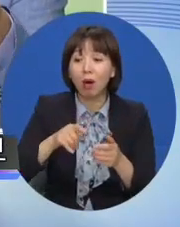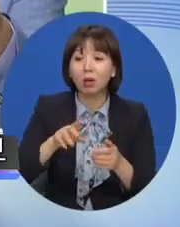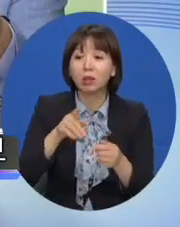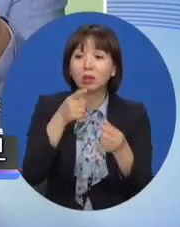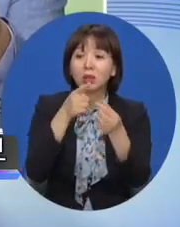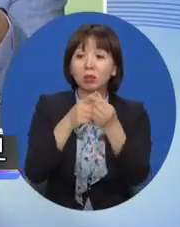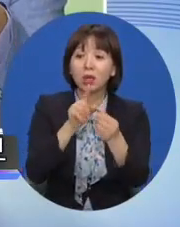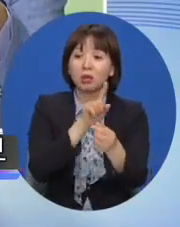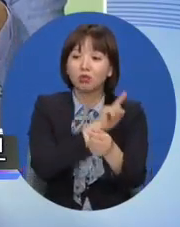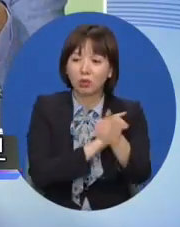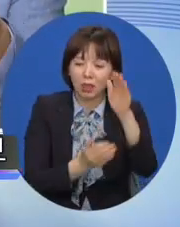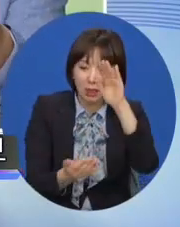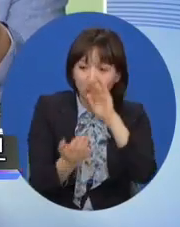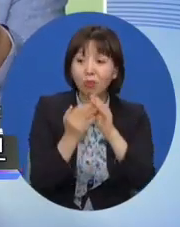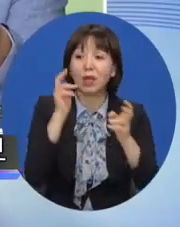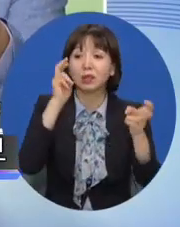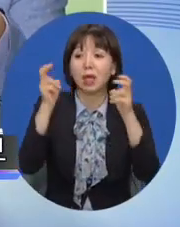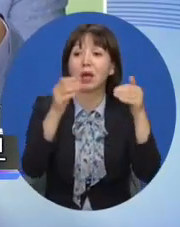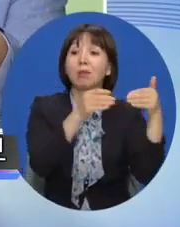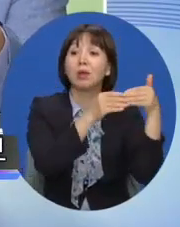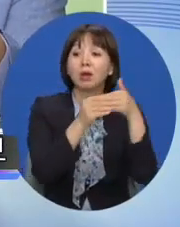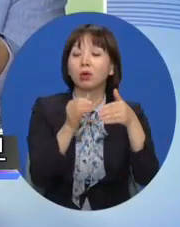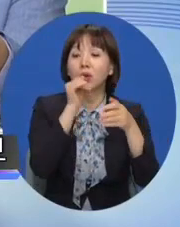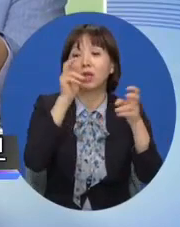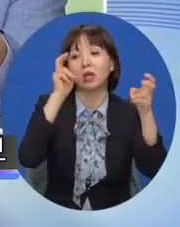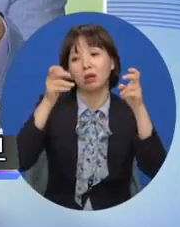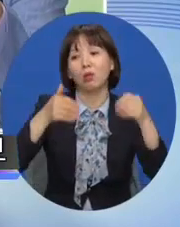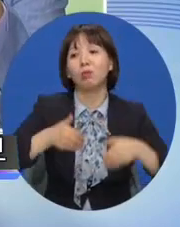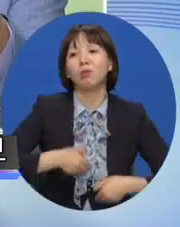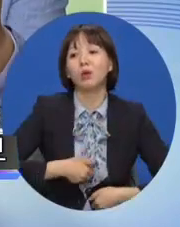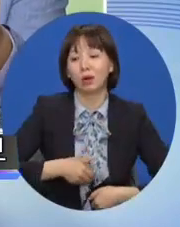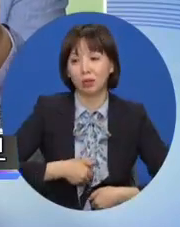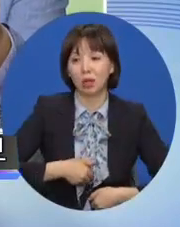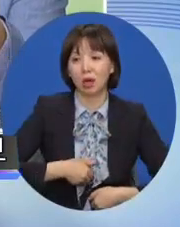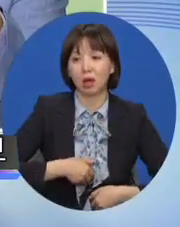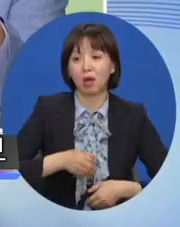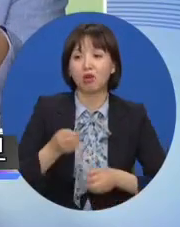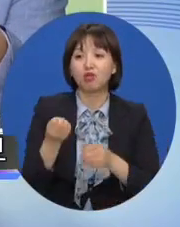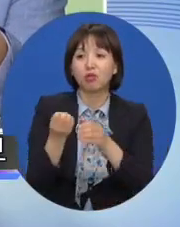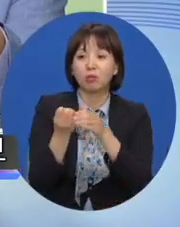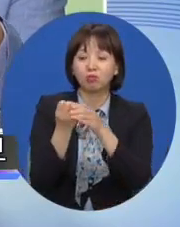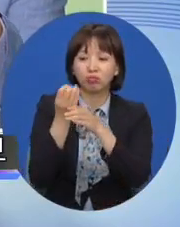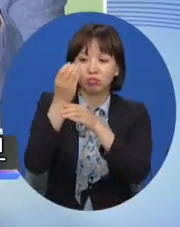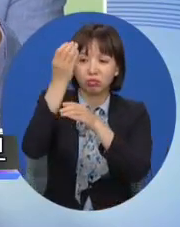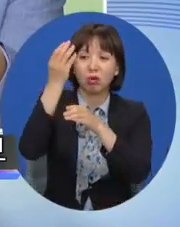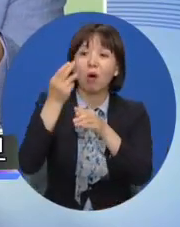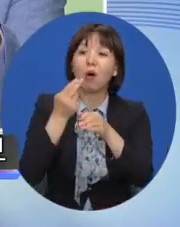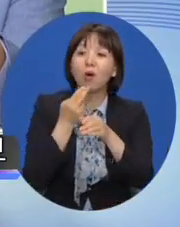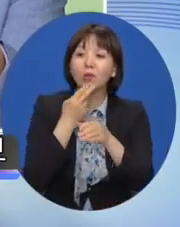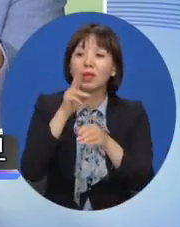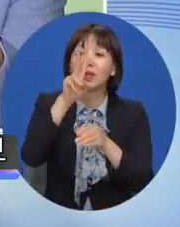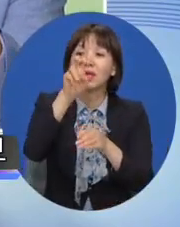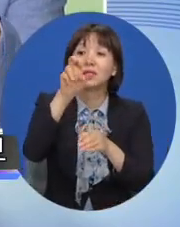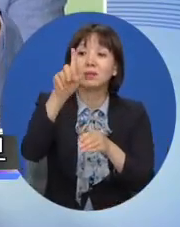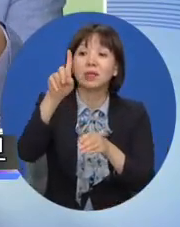최첨단 산업을 이끌어가고 있는 기업이 와야 됩니다. 굴뚝 없는 기업, 21세기에 맞는 기업이 와야 됩니다. 예를